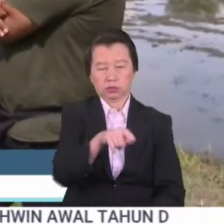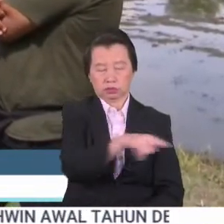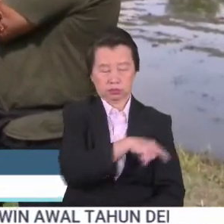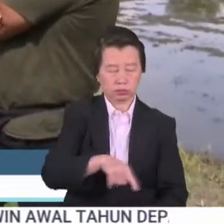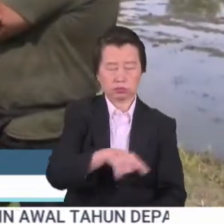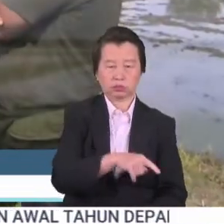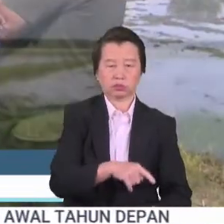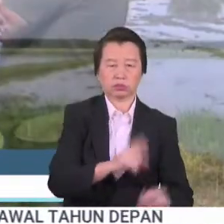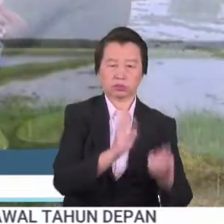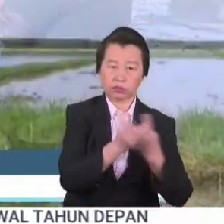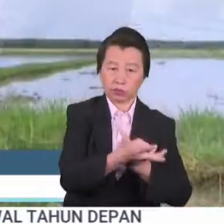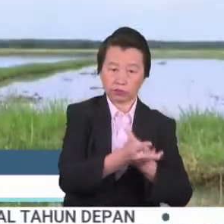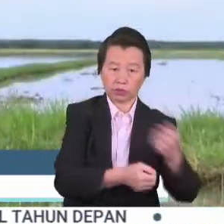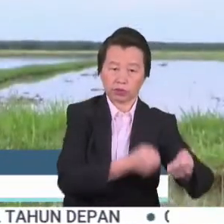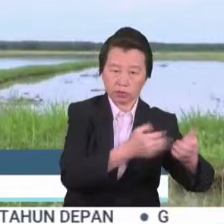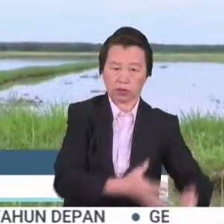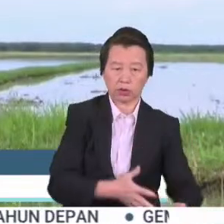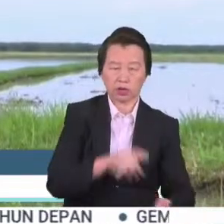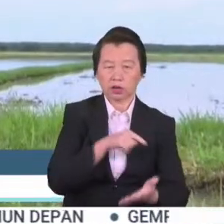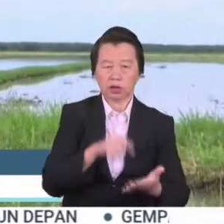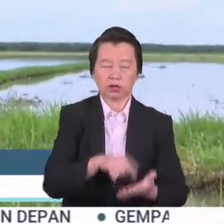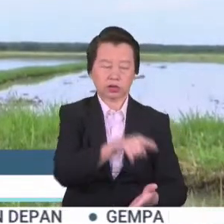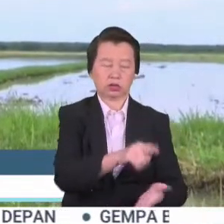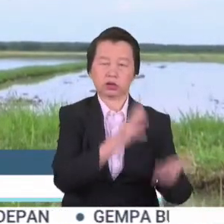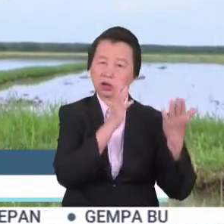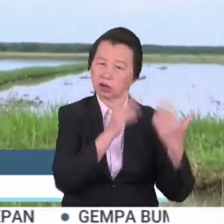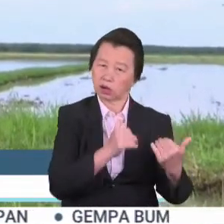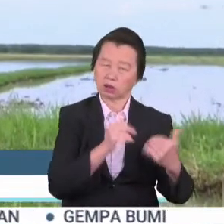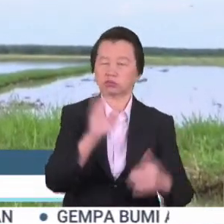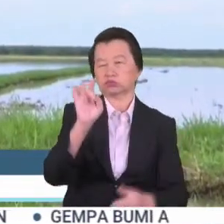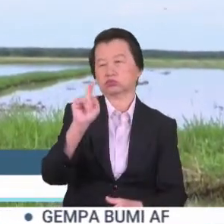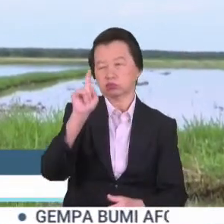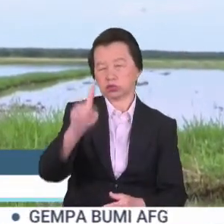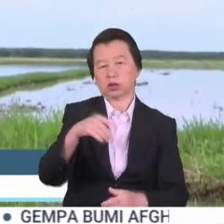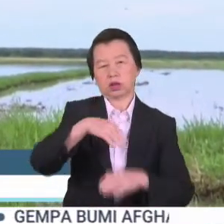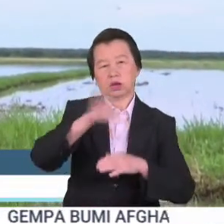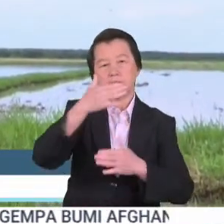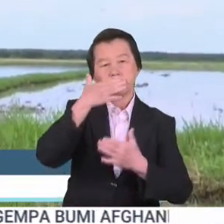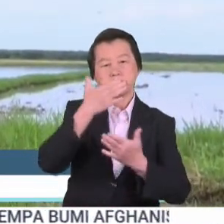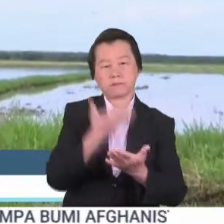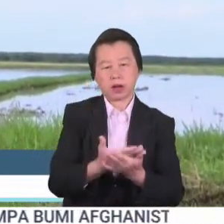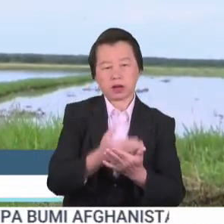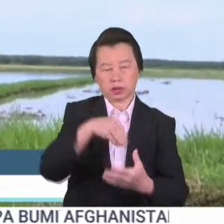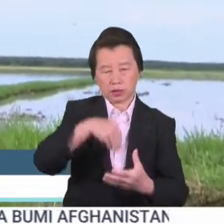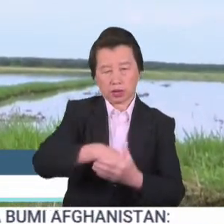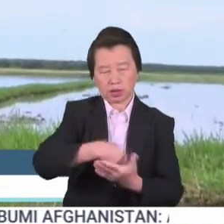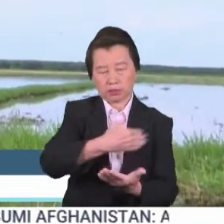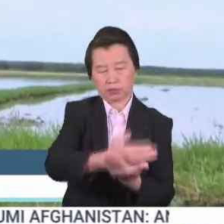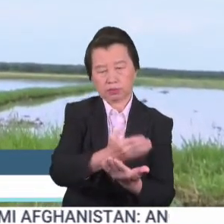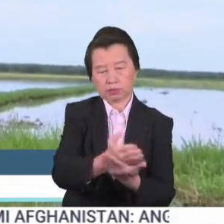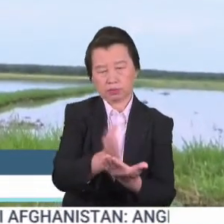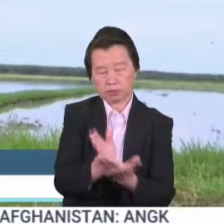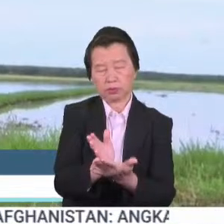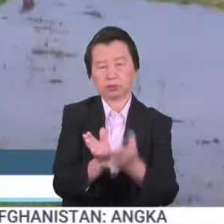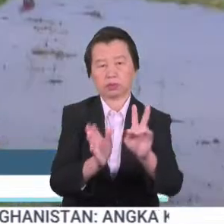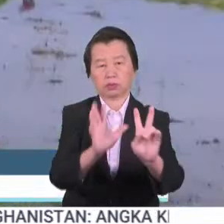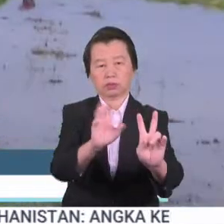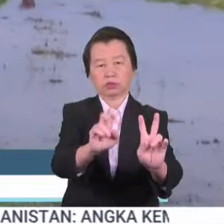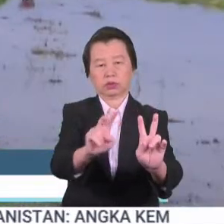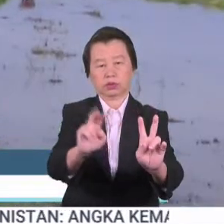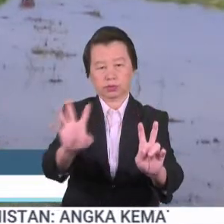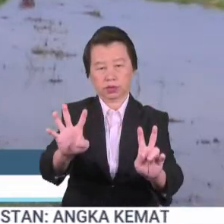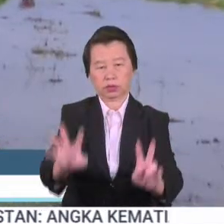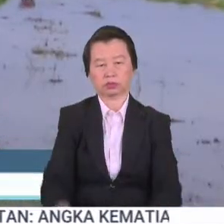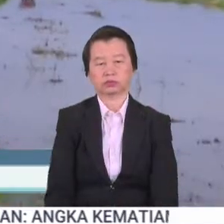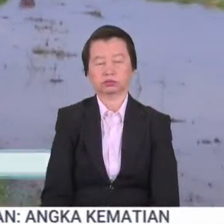pesawah ini pula harapan golongan petani yang mengharapkan sesuatu yang lebih baik dalam belanjawan 2024 di